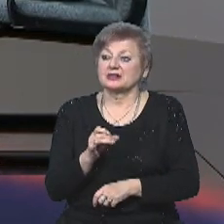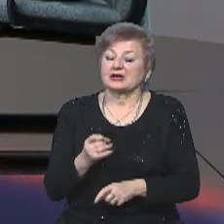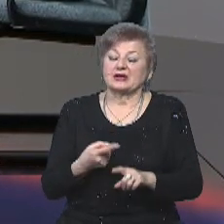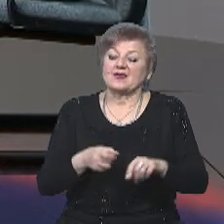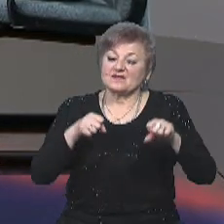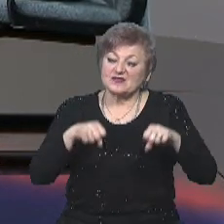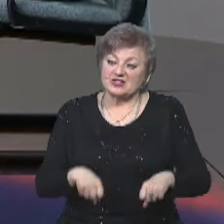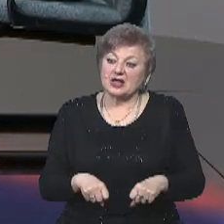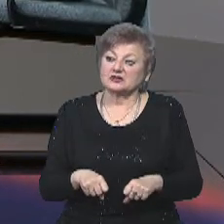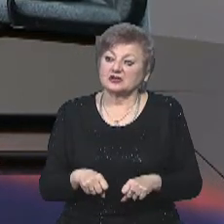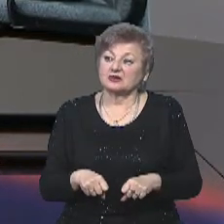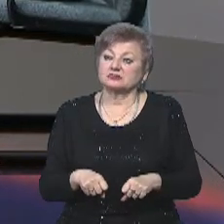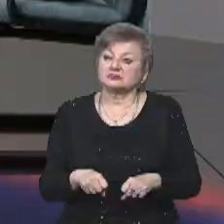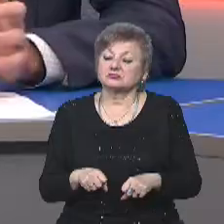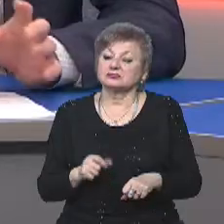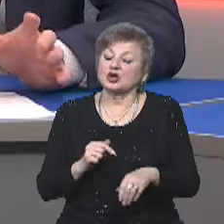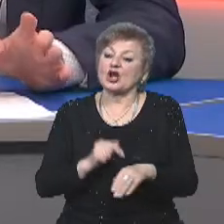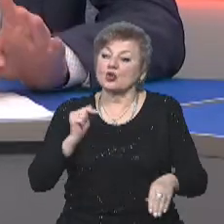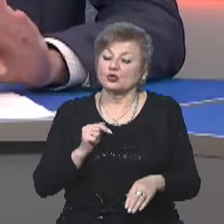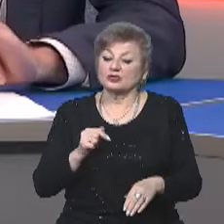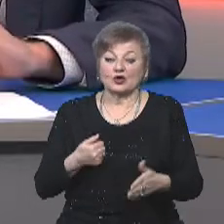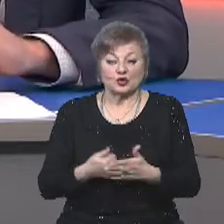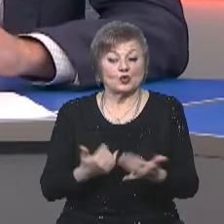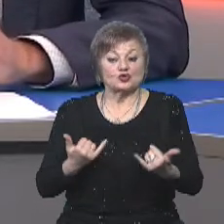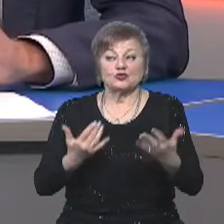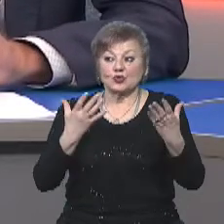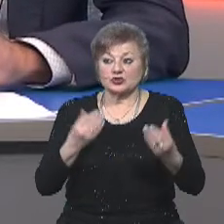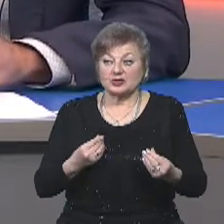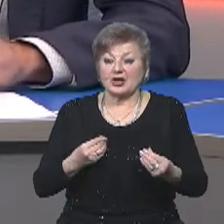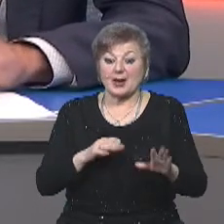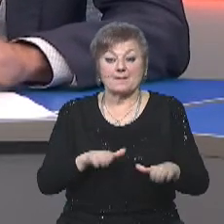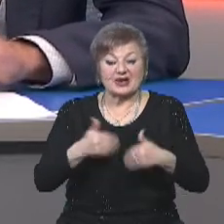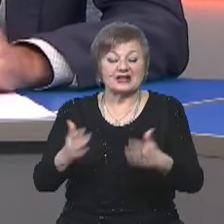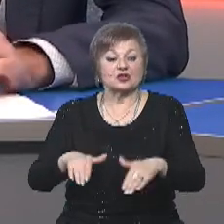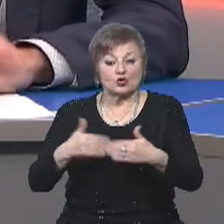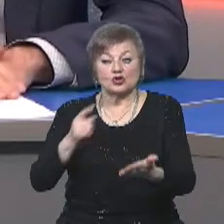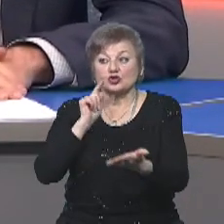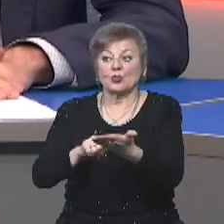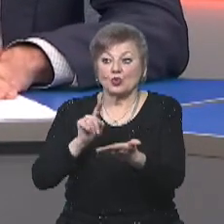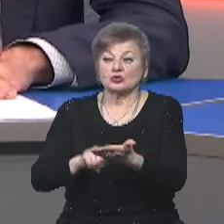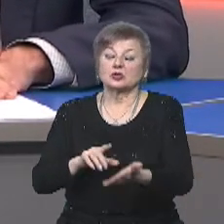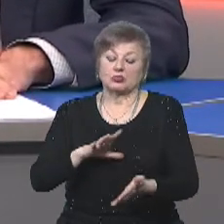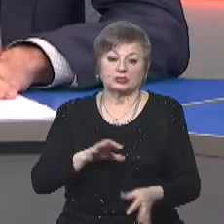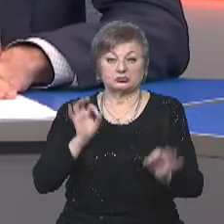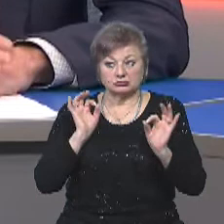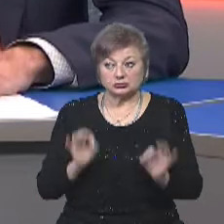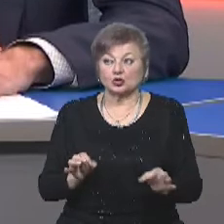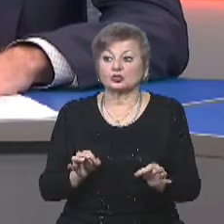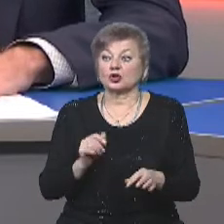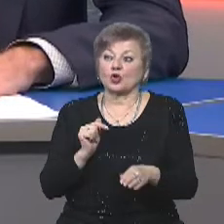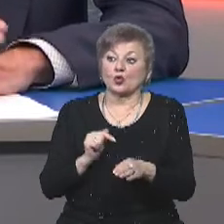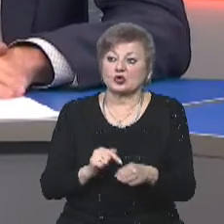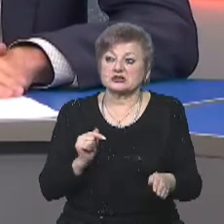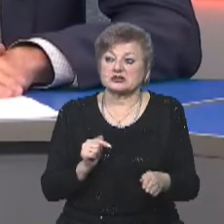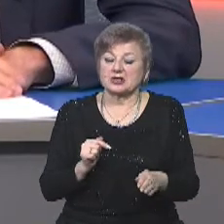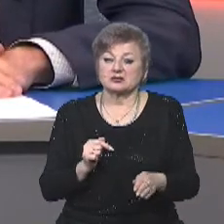влада це реалізувати. До сьогоднішнього дня всі пропозиції, які поступали, вони були слишком локальні, вони були касались